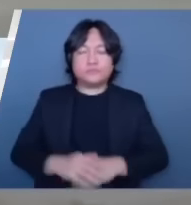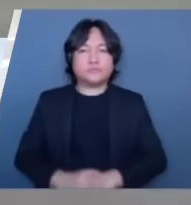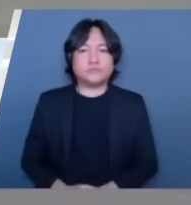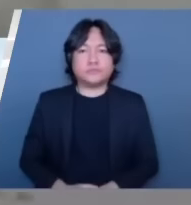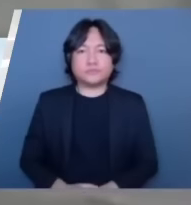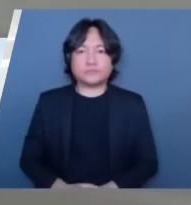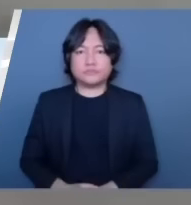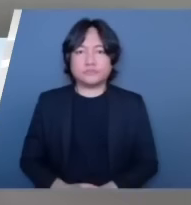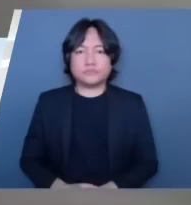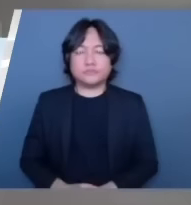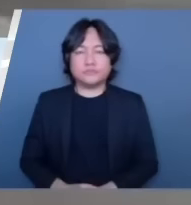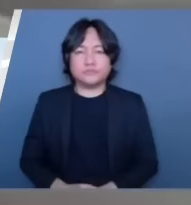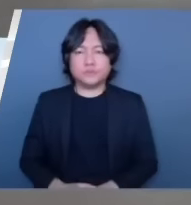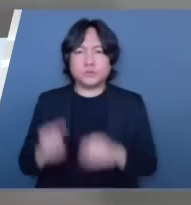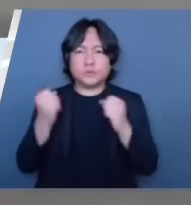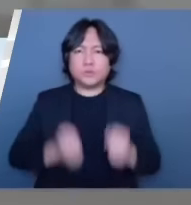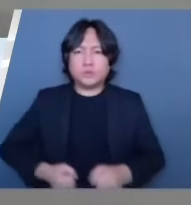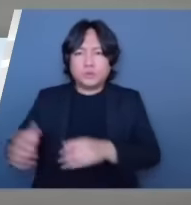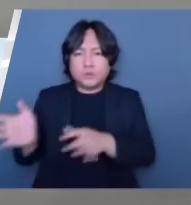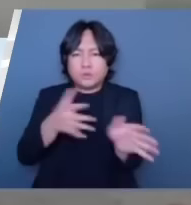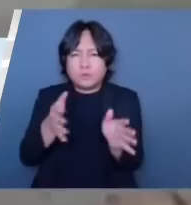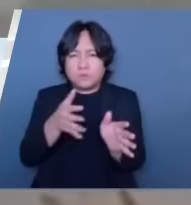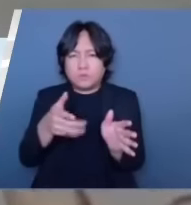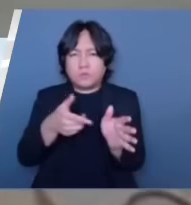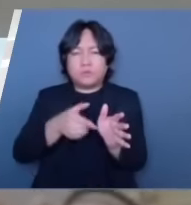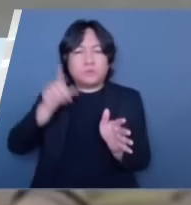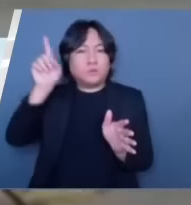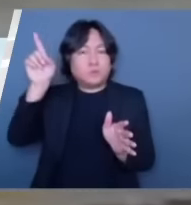Malakas din ang bugso ng hangin sa bayan ng Dinapigil.